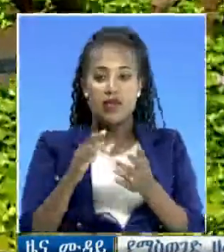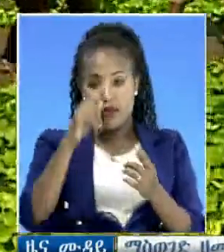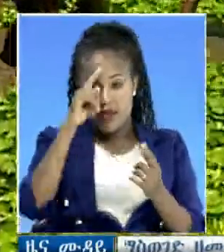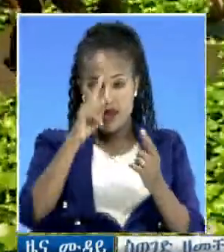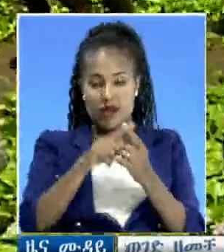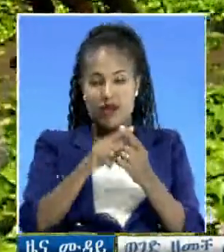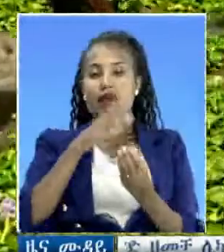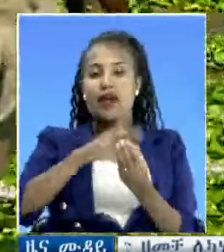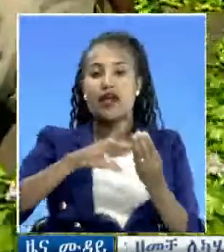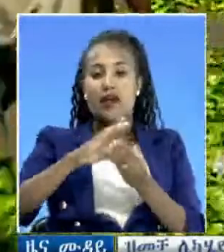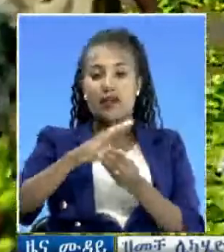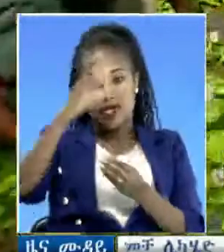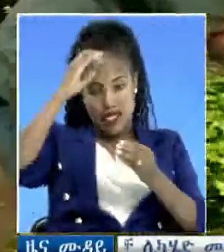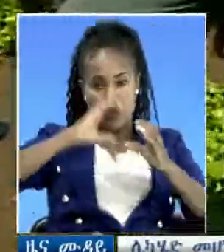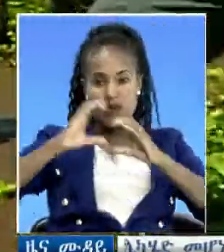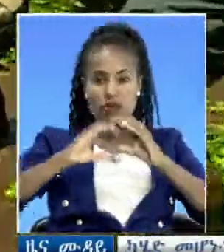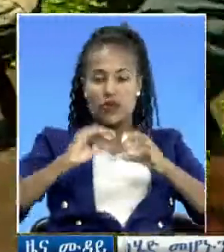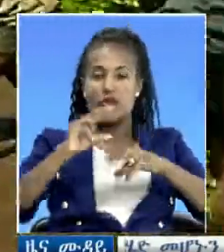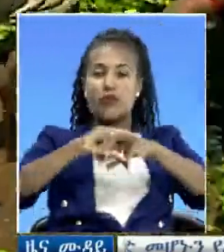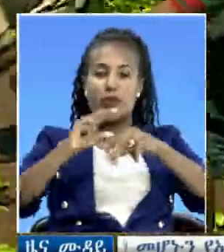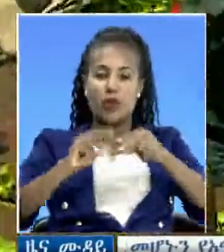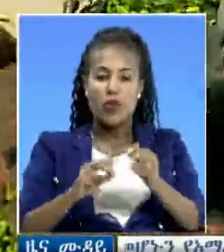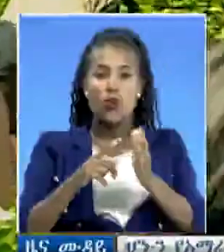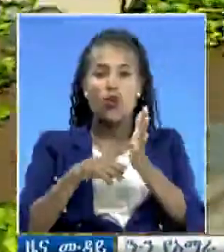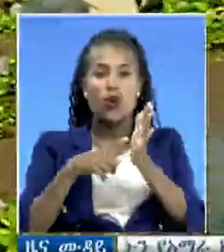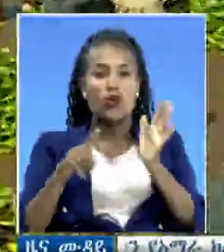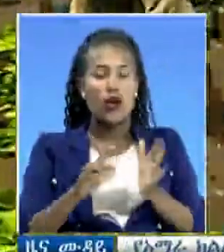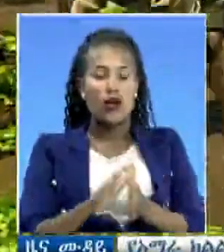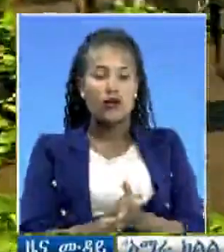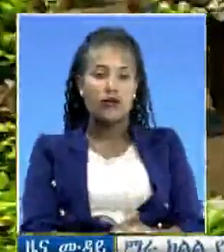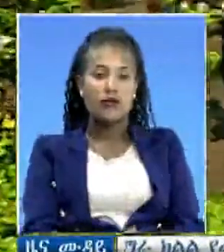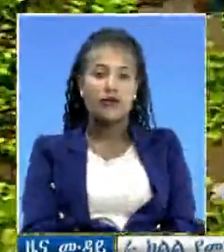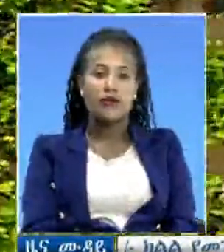መታቀዱንም የአማራ ክልል የመንግስት ኮሚኒኬሽን ጉዳዮች ጽህፈት ቤት ገልጿል።